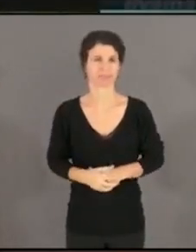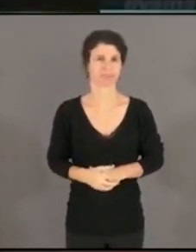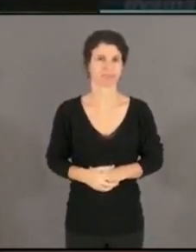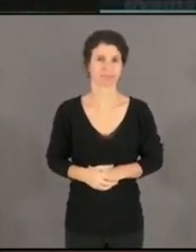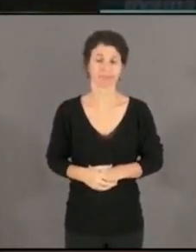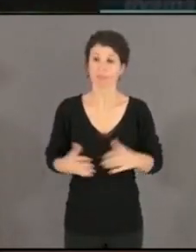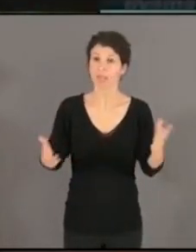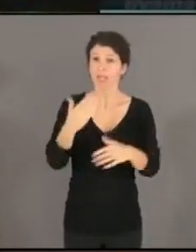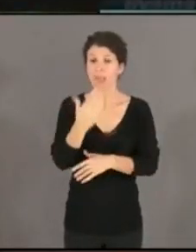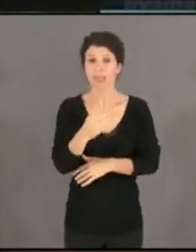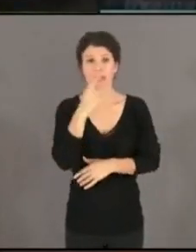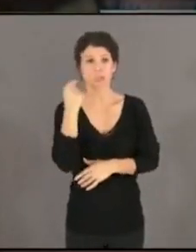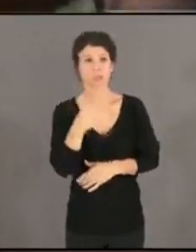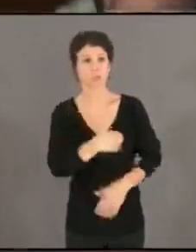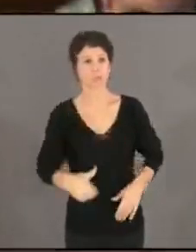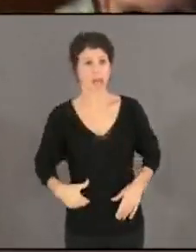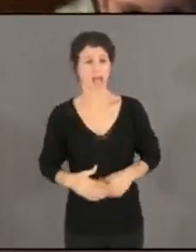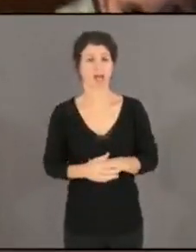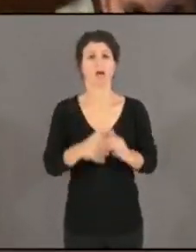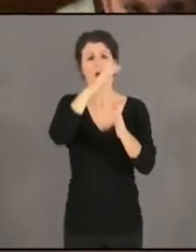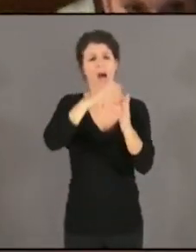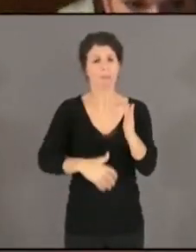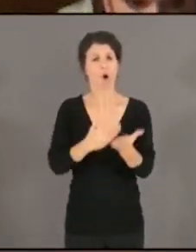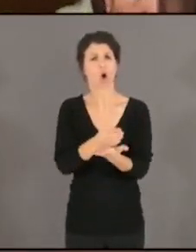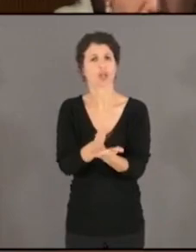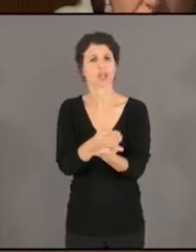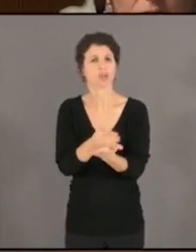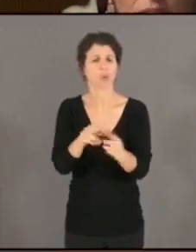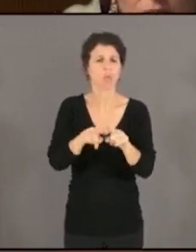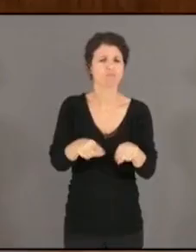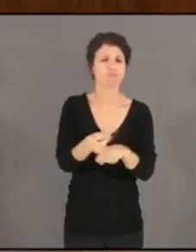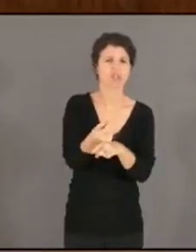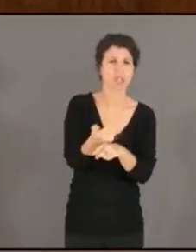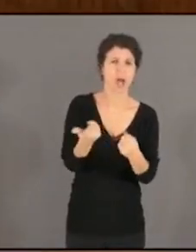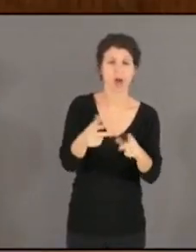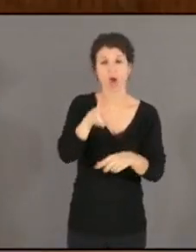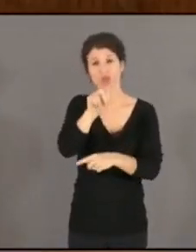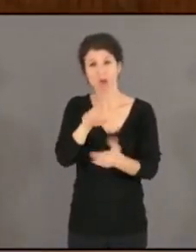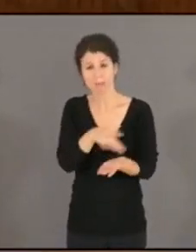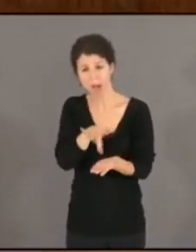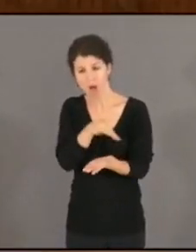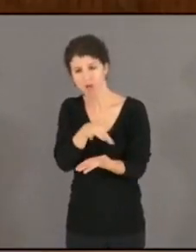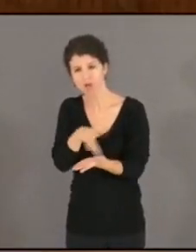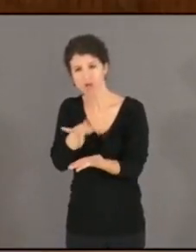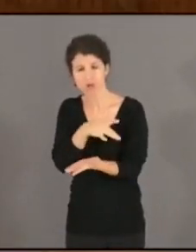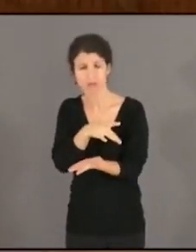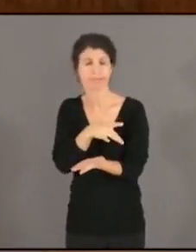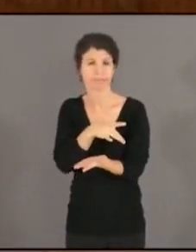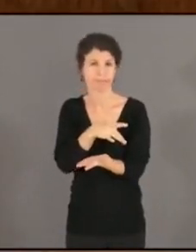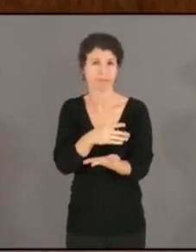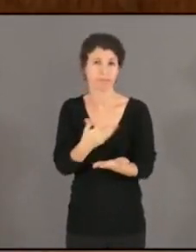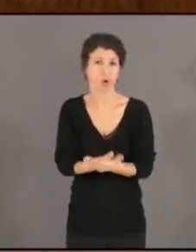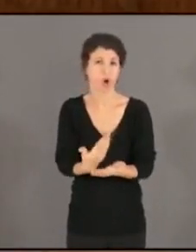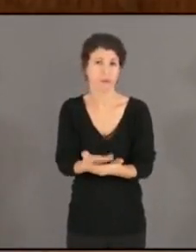Merci, monsieur le maire. S'il vous plaît. Un rapport d'orientation budgétaire d'une 30aine de pages, ce qui traduit déjà